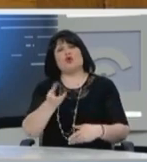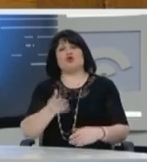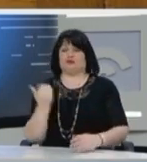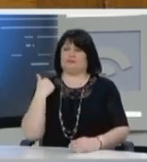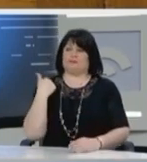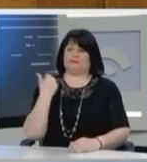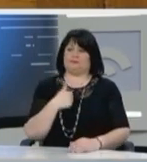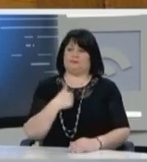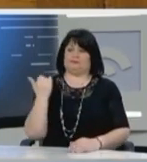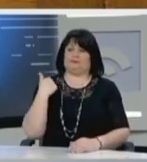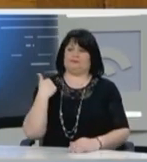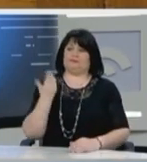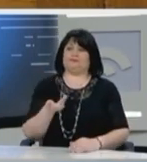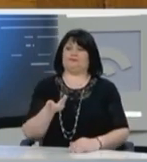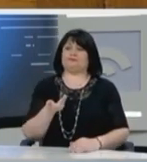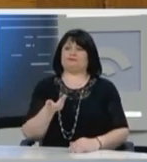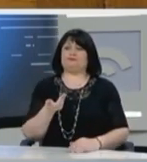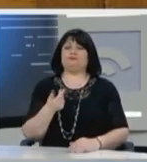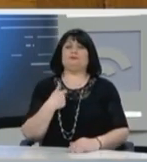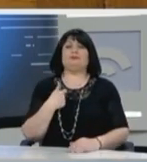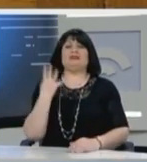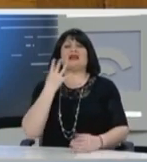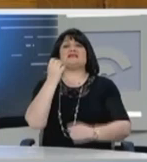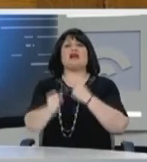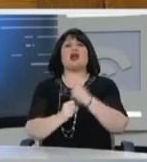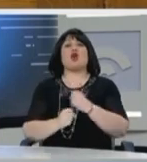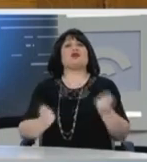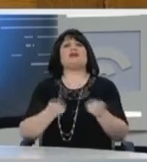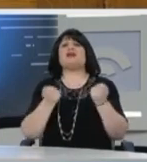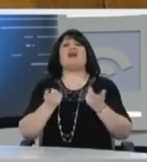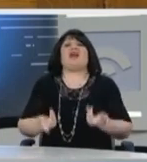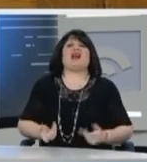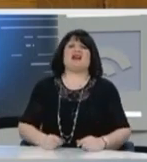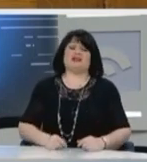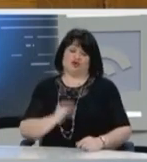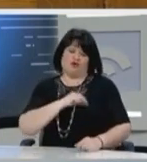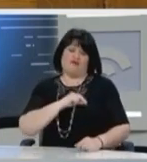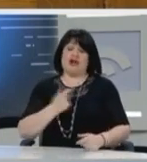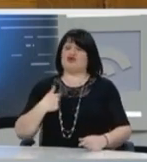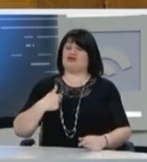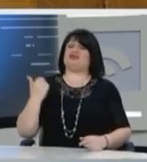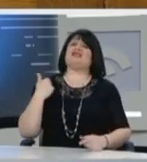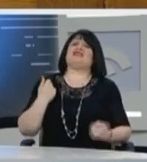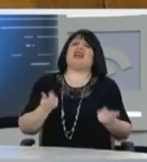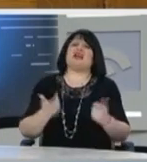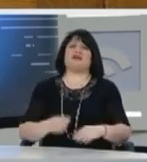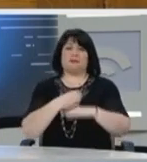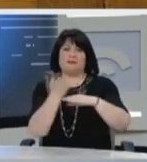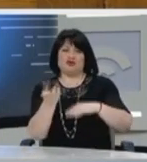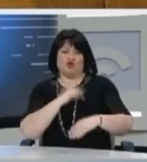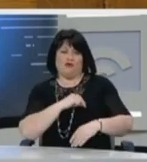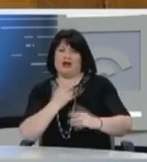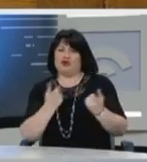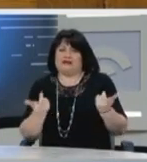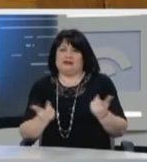μου λένε εμένα, τι κάνατε 4 χρόνια, λέει κύριε Λεβέτη, τι ωφελήθηκε η Ελλάδα. Από το Πασόκ τι